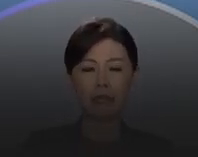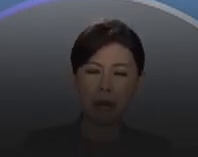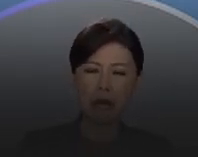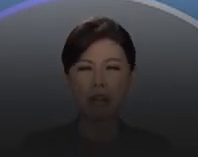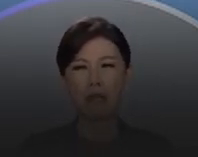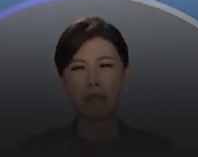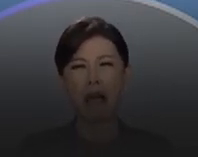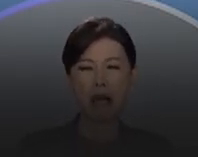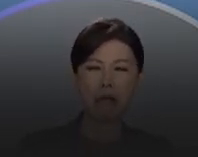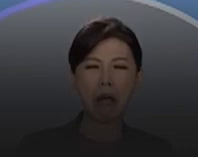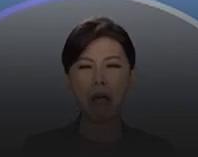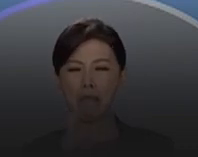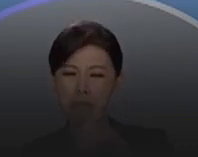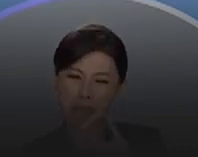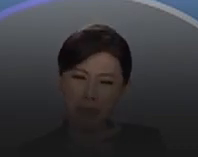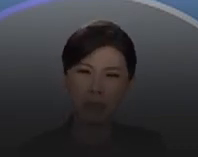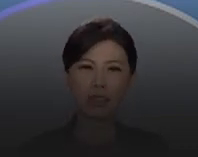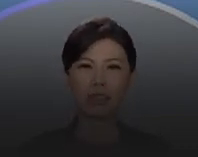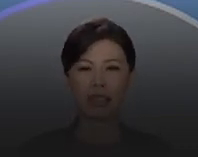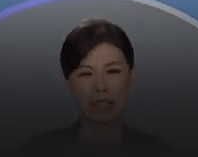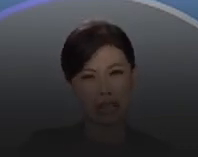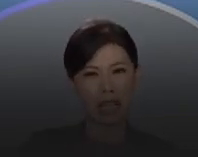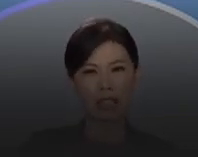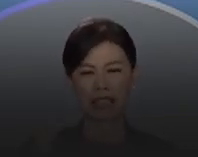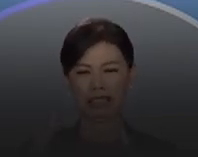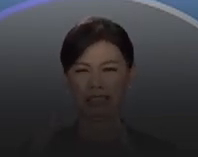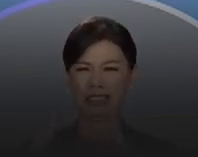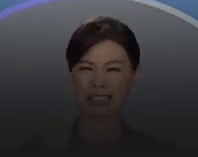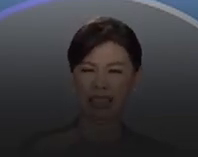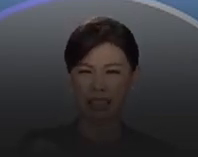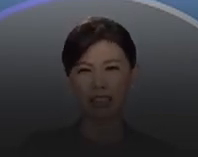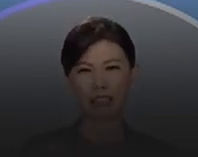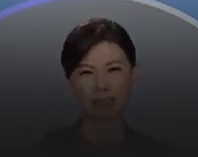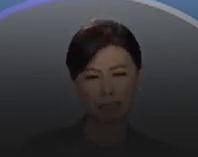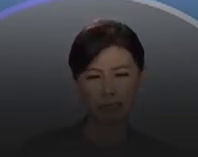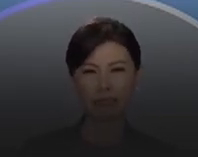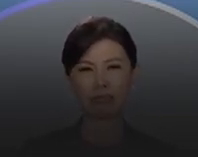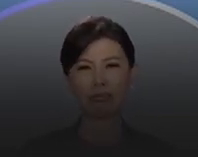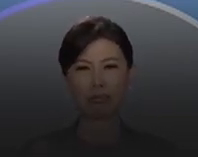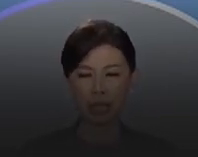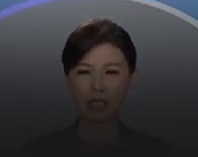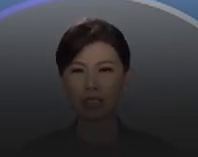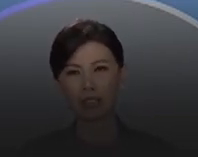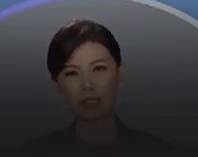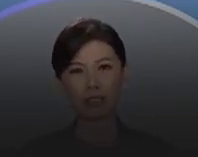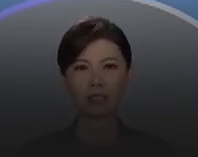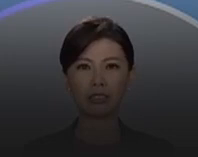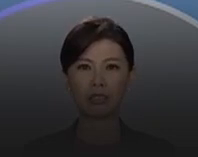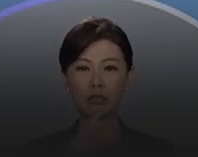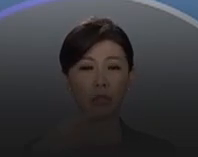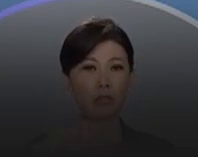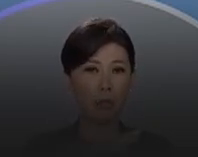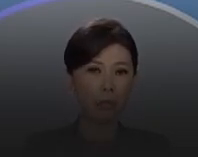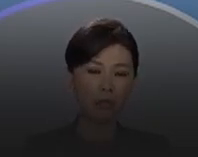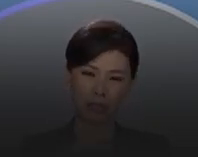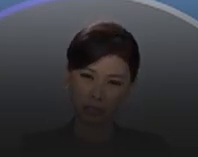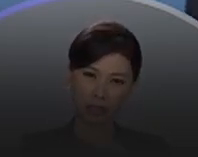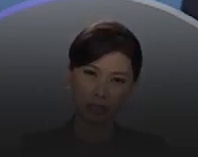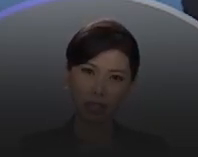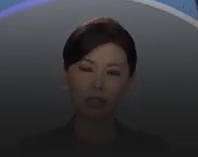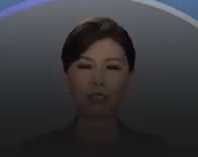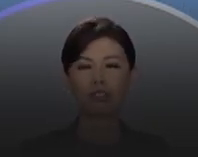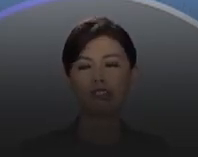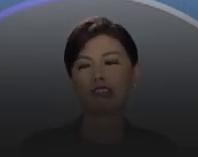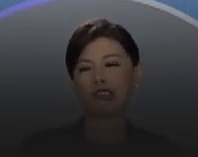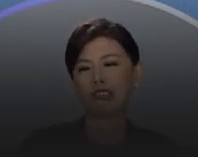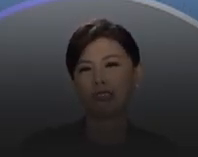了多少人这个家庭失和。苹果日报几十年来进到台湾市场就是在这里，今